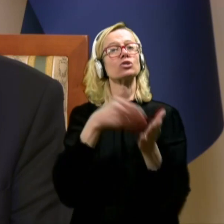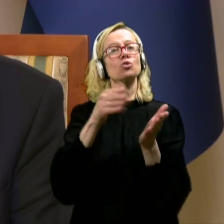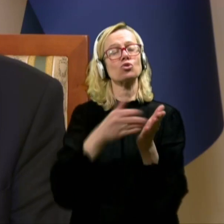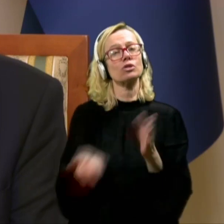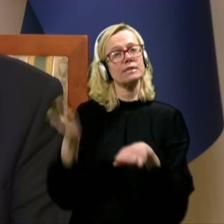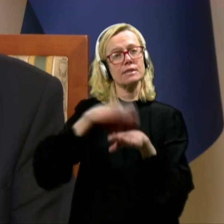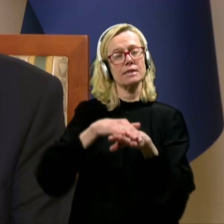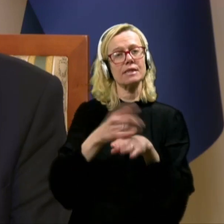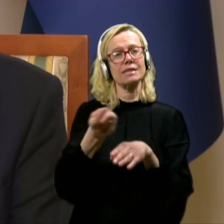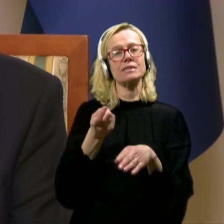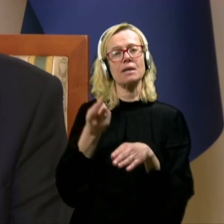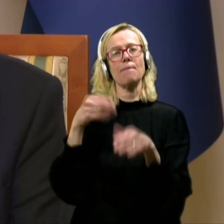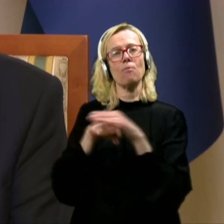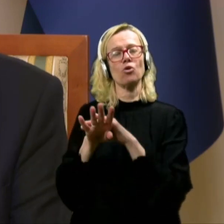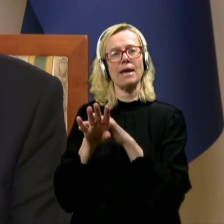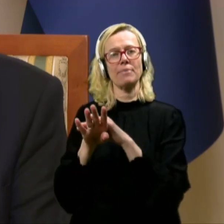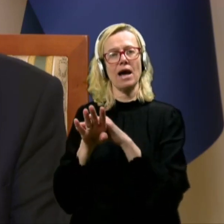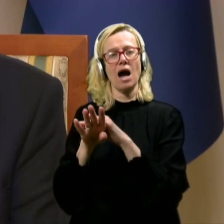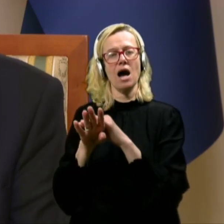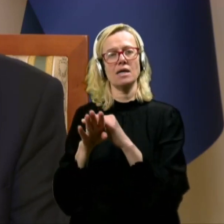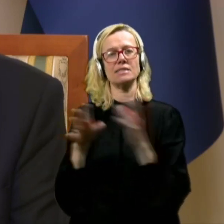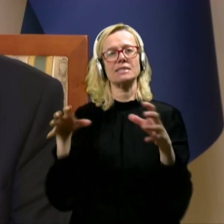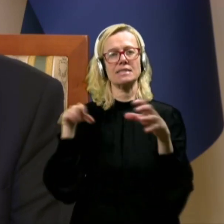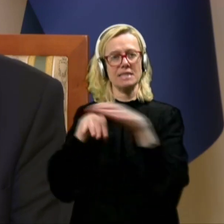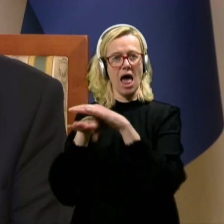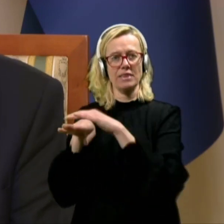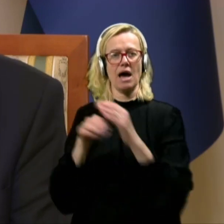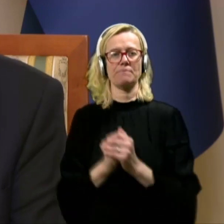sklada. Ko gre za